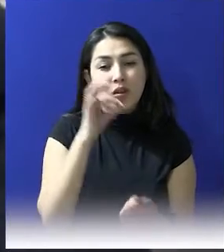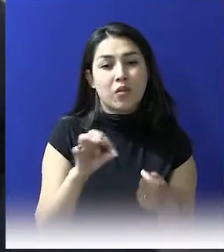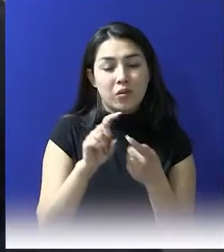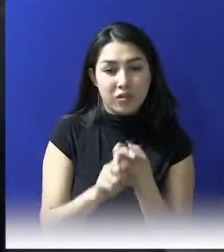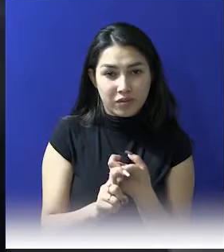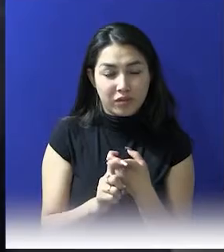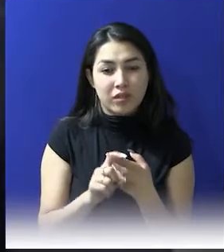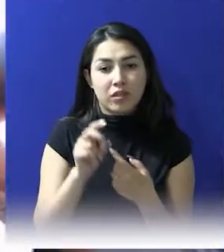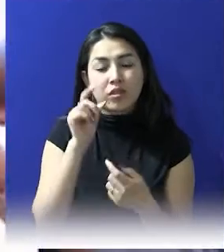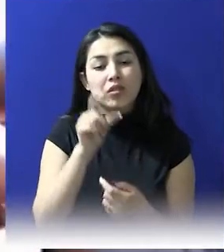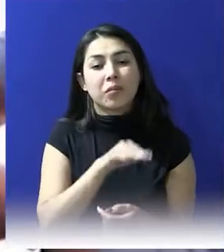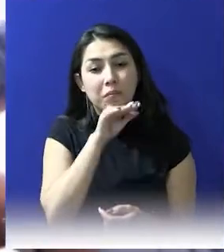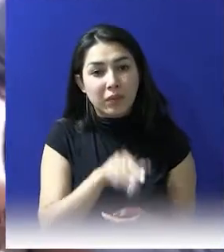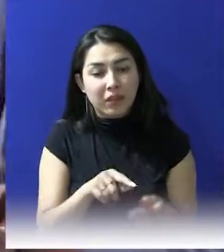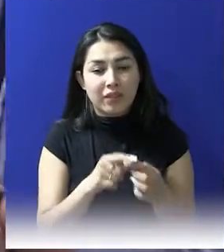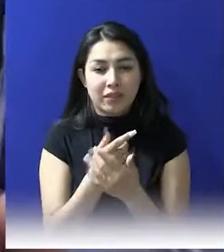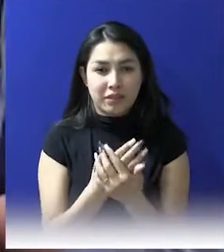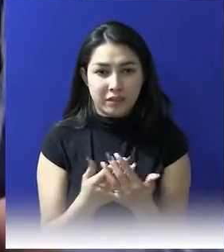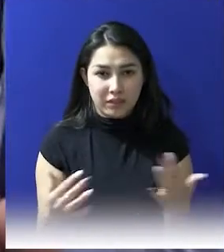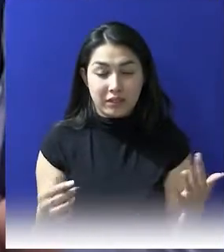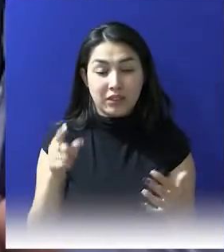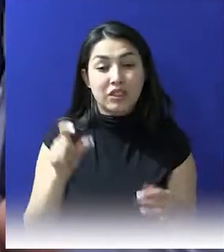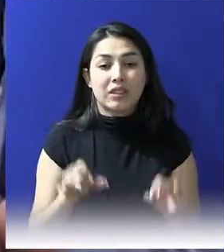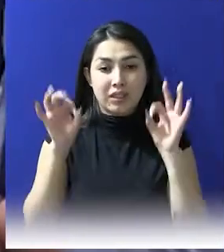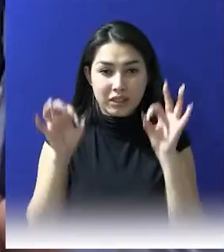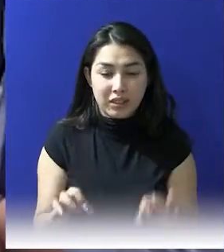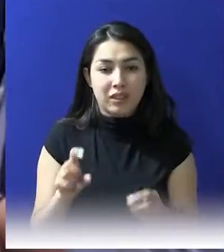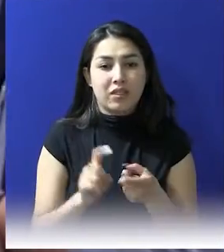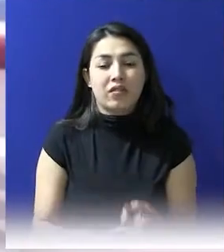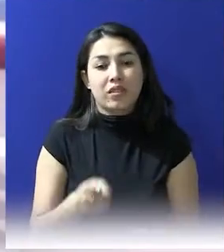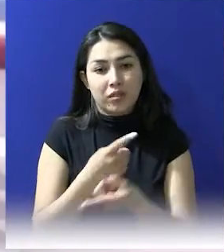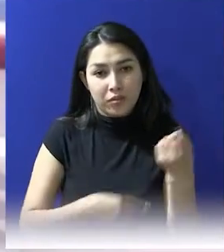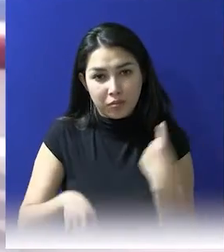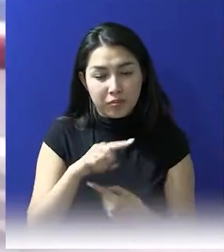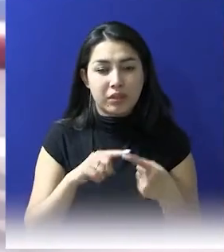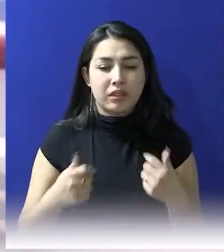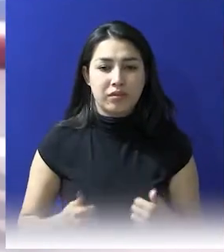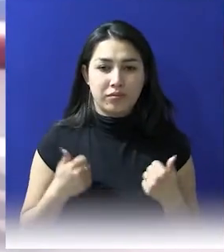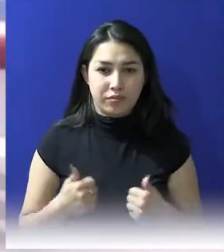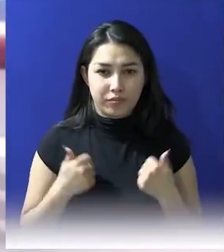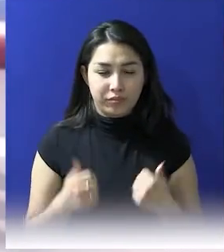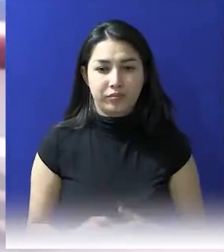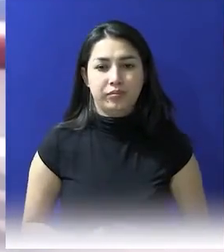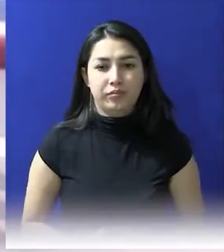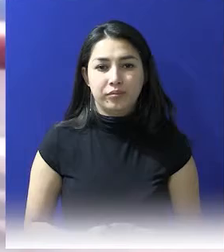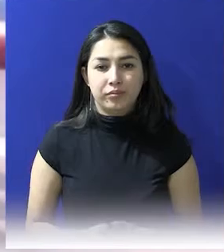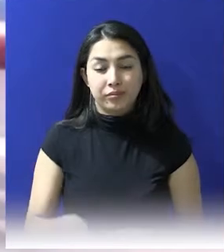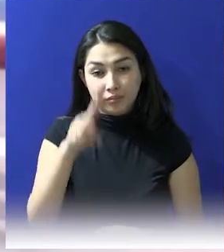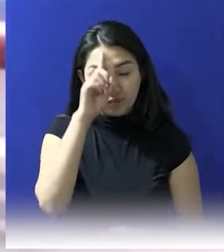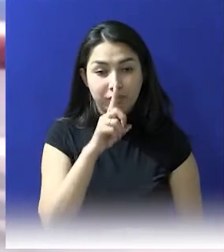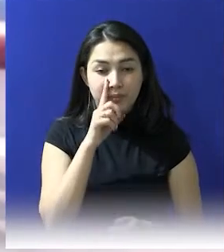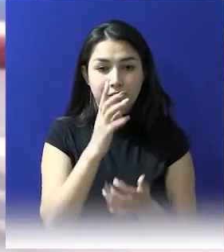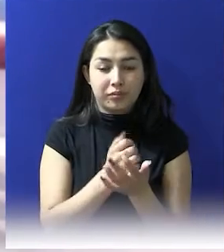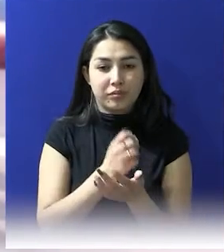емес, мамандардың мазағына көрінеді. Оның айтуынша қадағалау жағы бізде ақсап тұр. Ай сайын 25 мың теңге алып отырмын. 4-тен 1